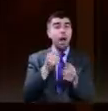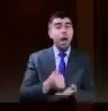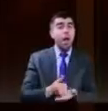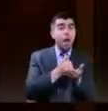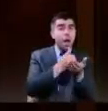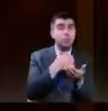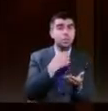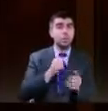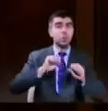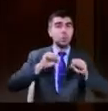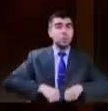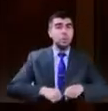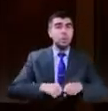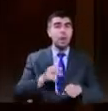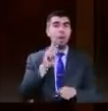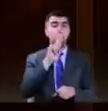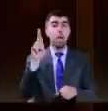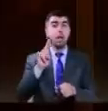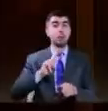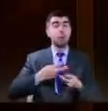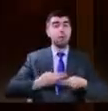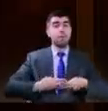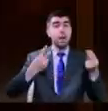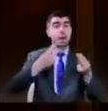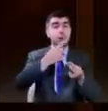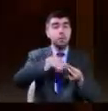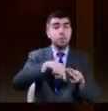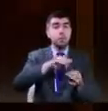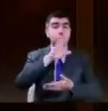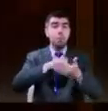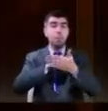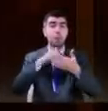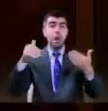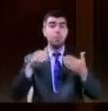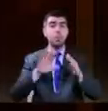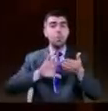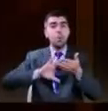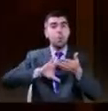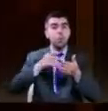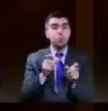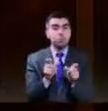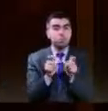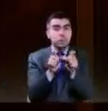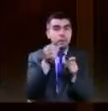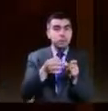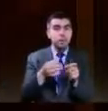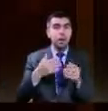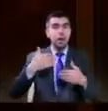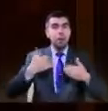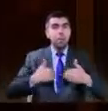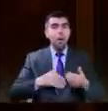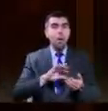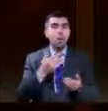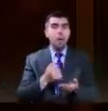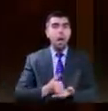جلالة الملك حفظه الله في يونيو 2013 انطلاقة المخطط الوطني للتكفل بالأمراض النفسية والعقلية الذي أصبحت